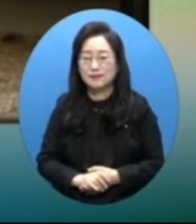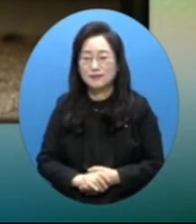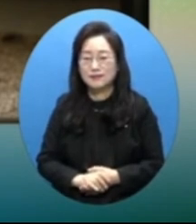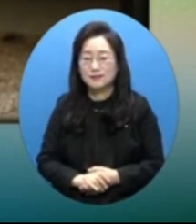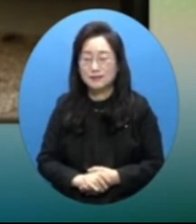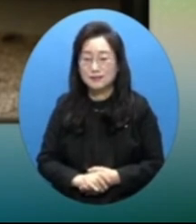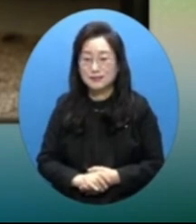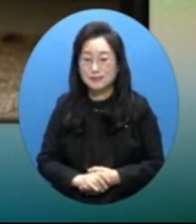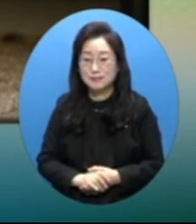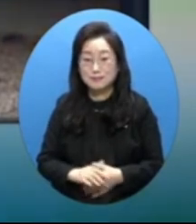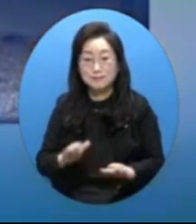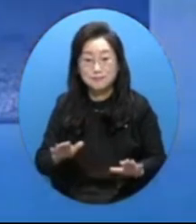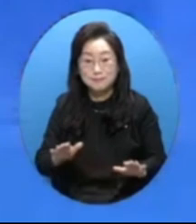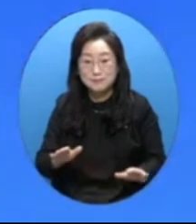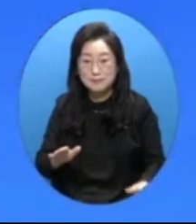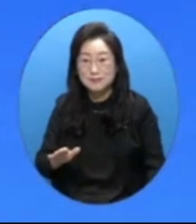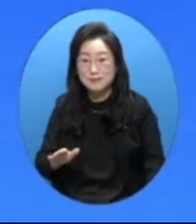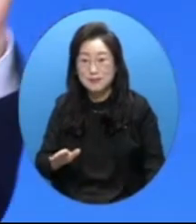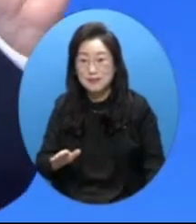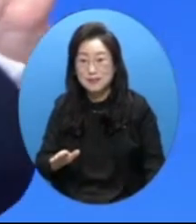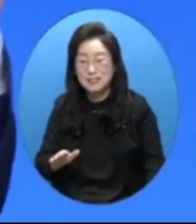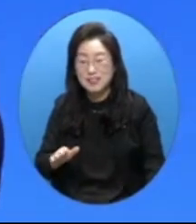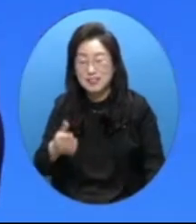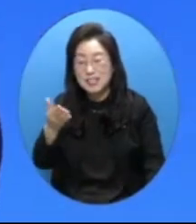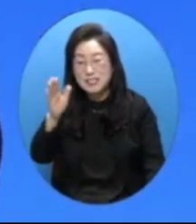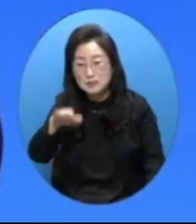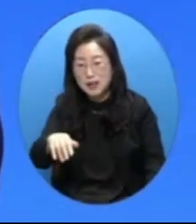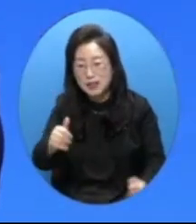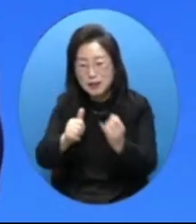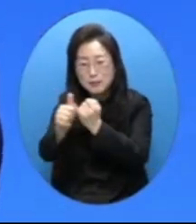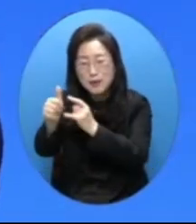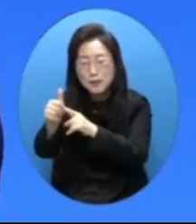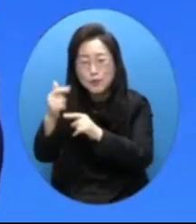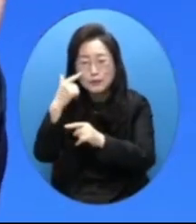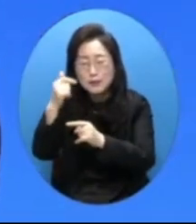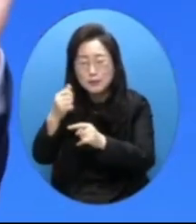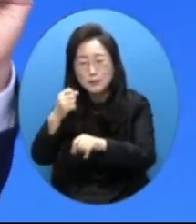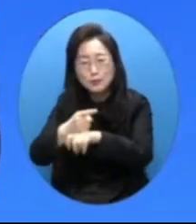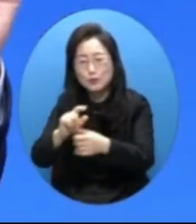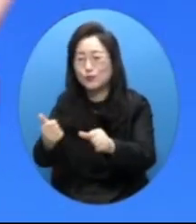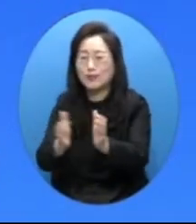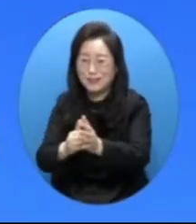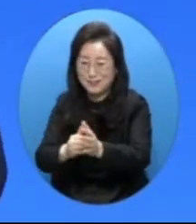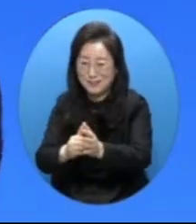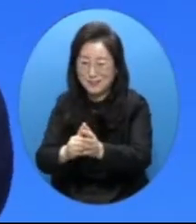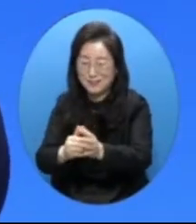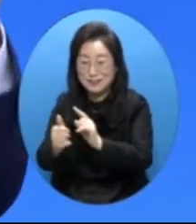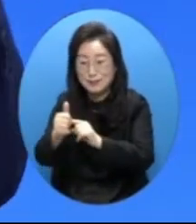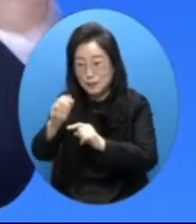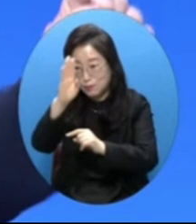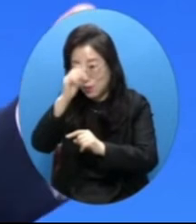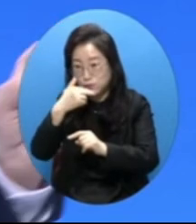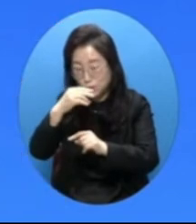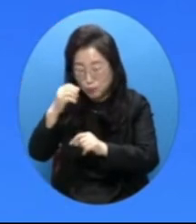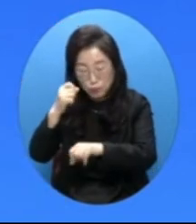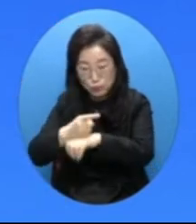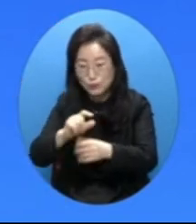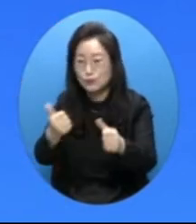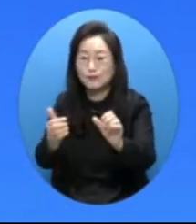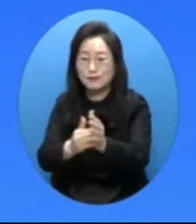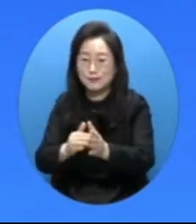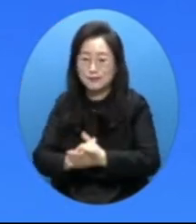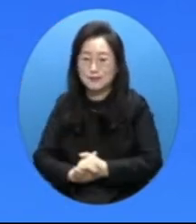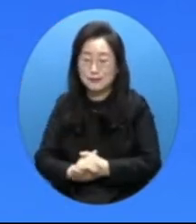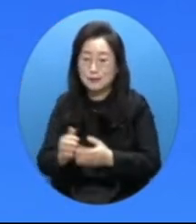거꾸로 남편 대신 목사님 벌써 돌아가셨어요 남이네 집 목사님 병이 없었는데 벌써 돌아가시고